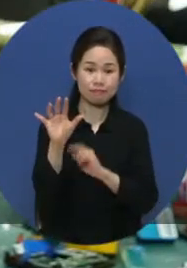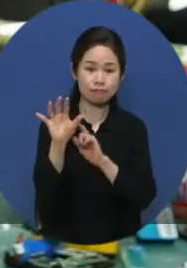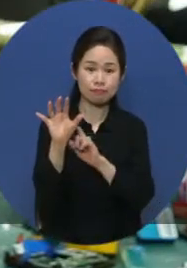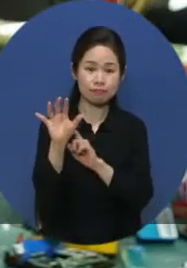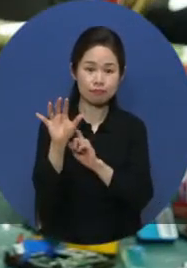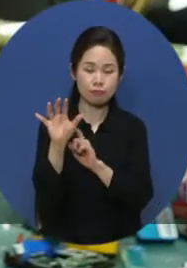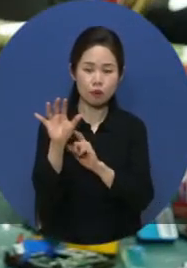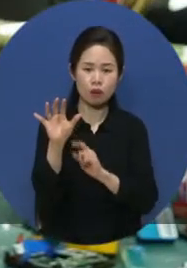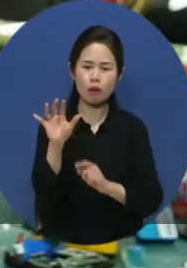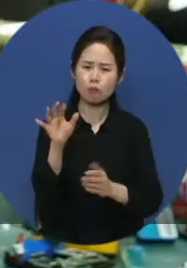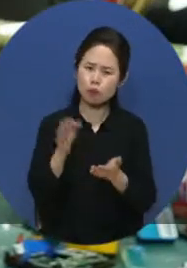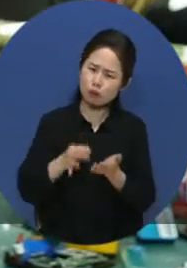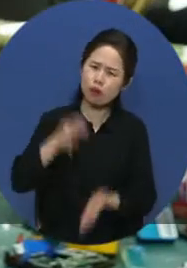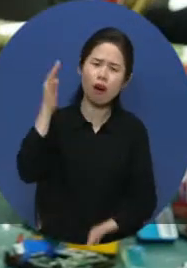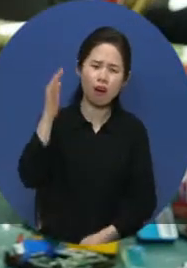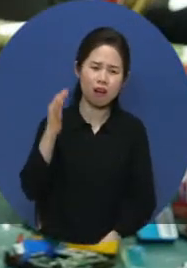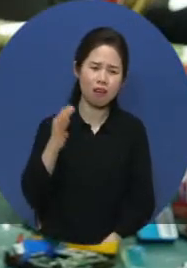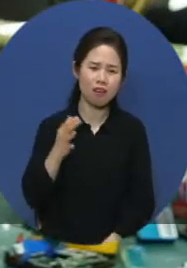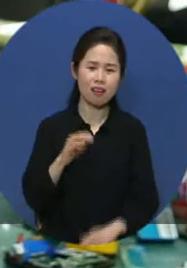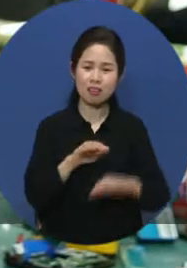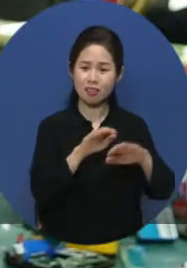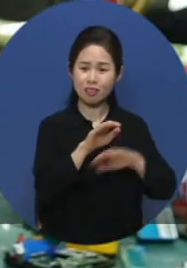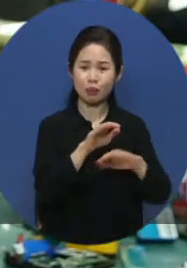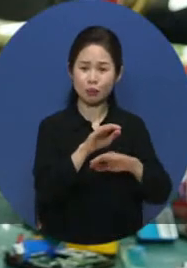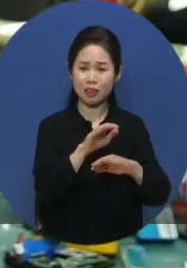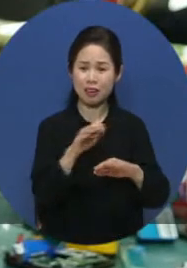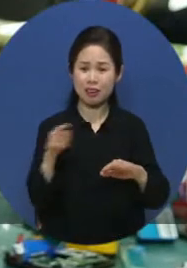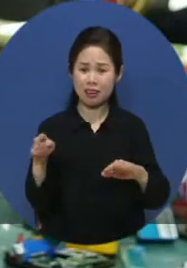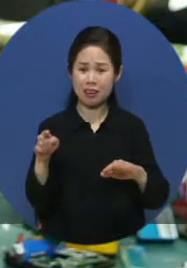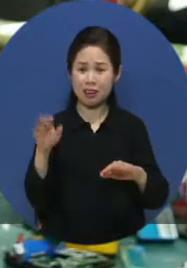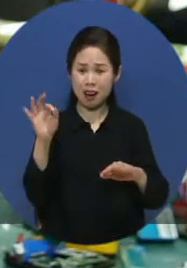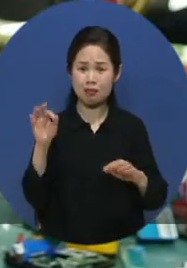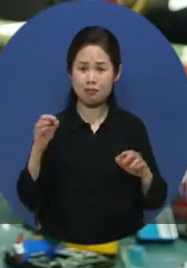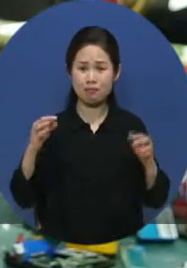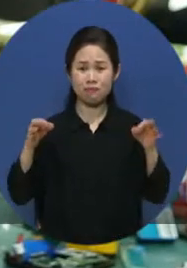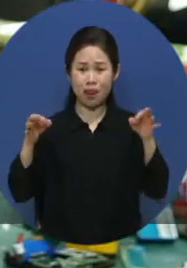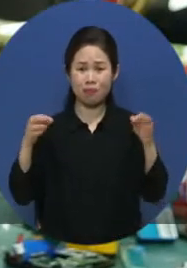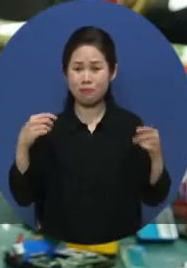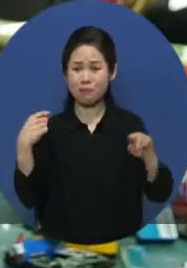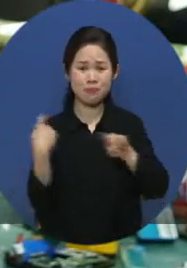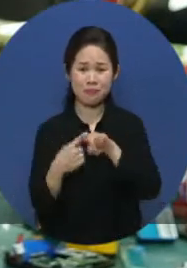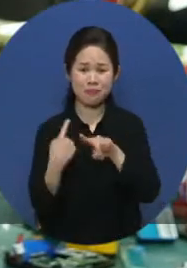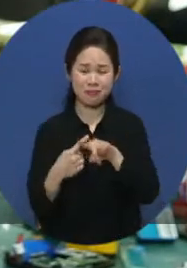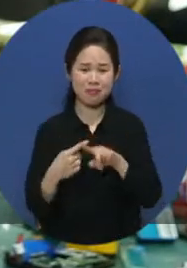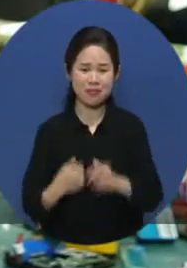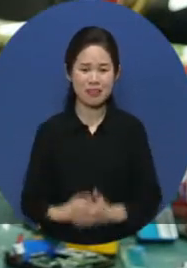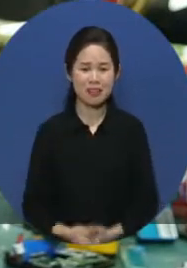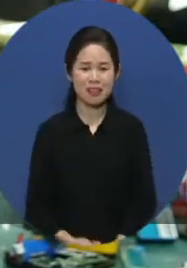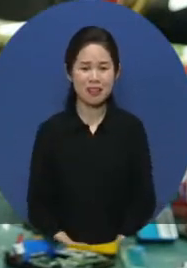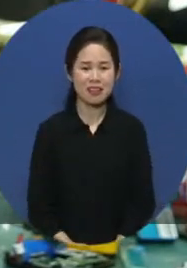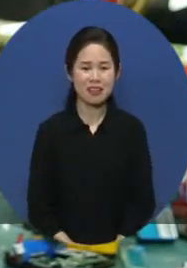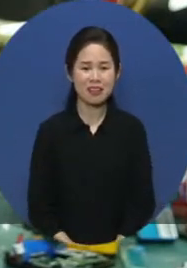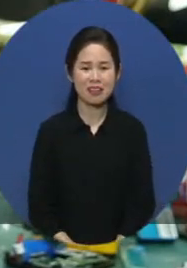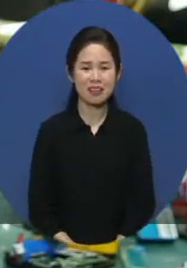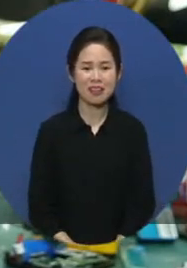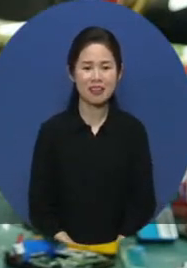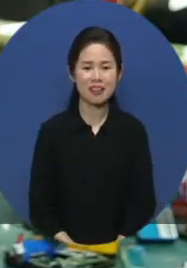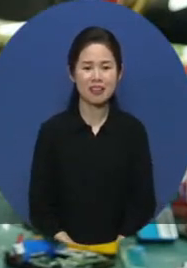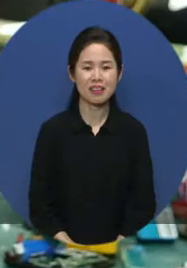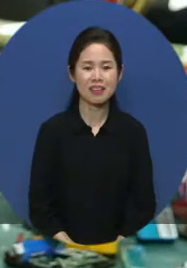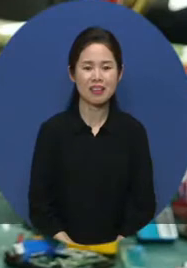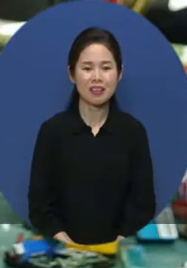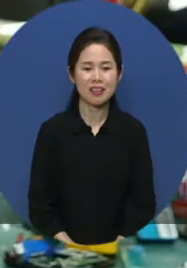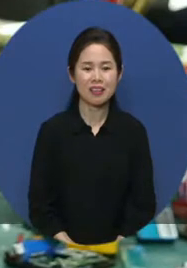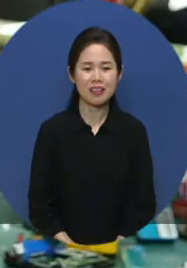가격이 매우 비쌉니다. 거의 자동차 한 대 가격이 이제 자동차 한 대 정도의 가격으로 형성이 되어